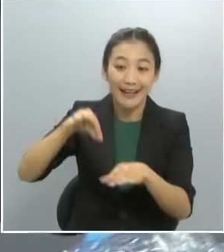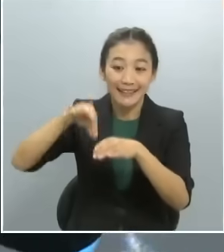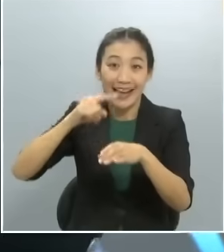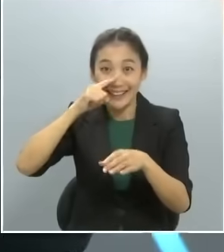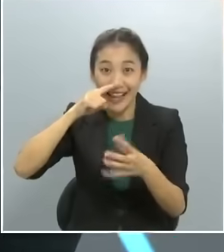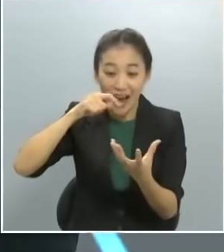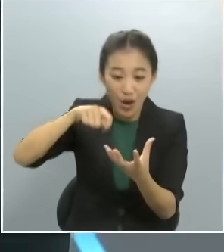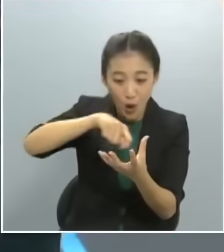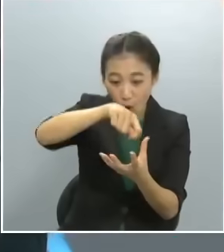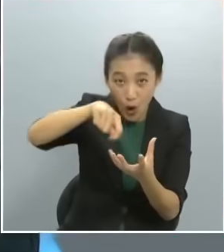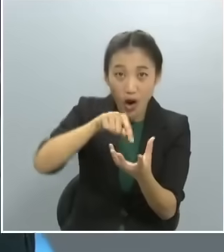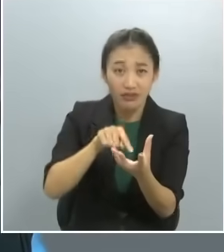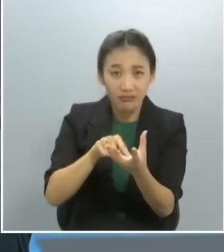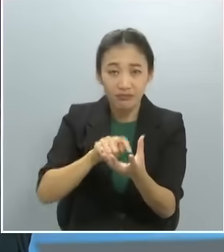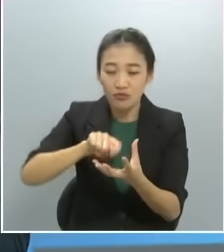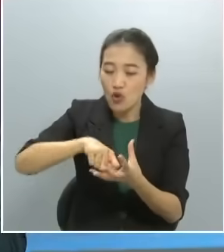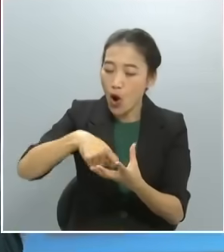แล้วกินอย่างนี้